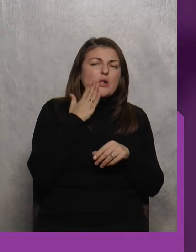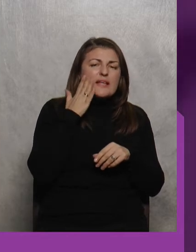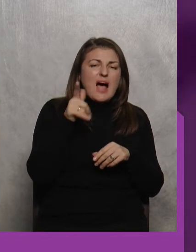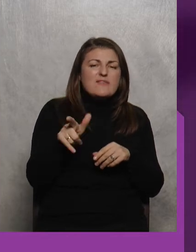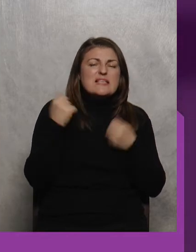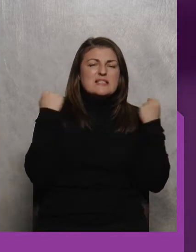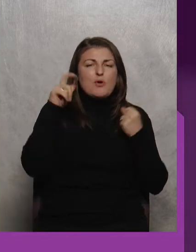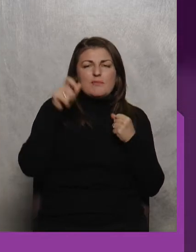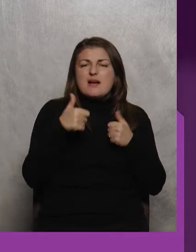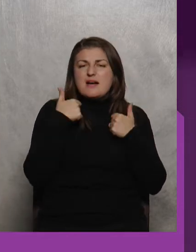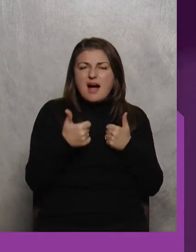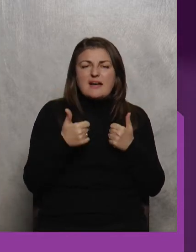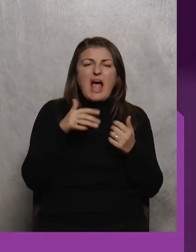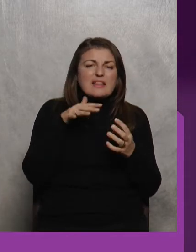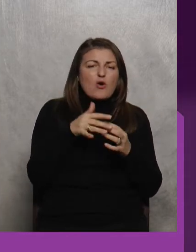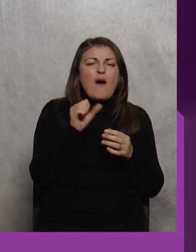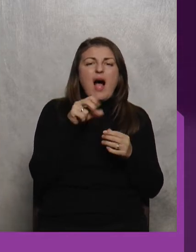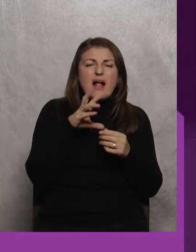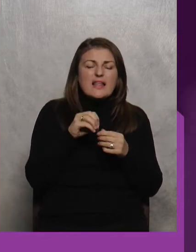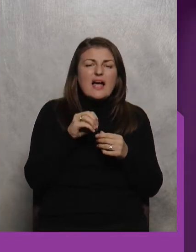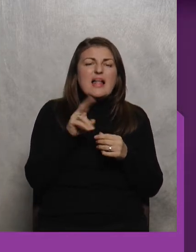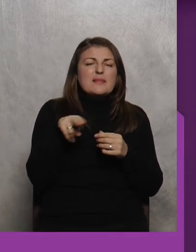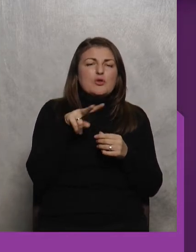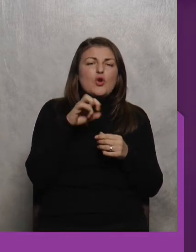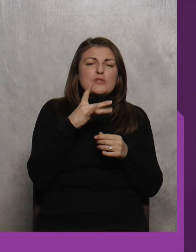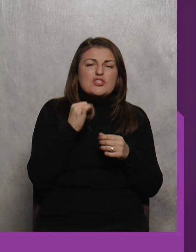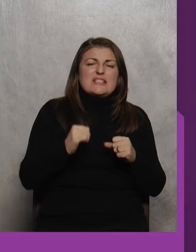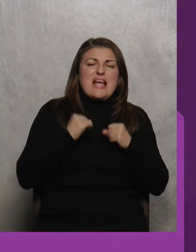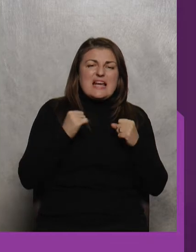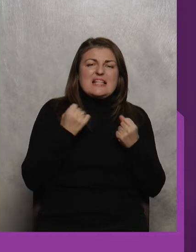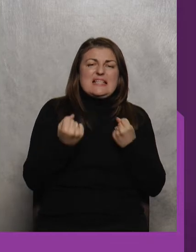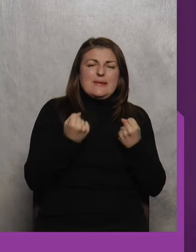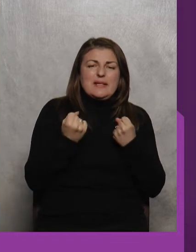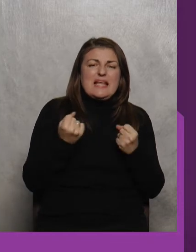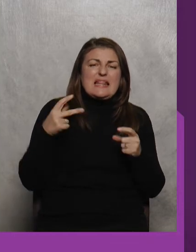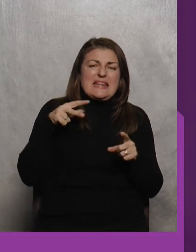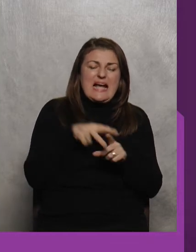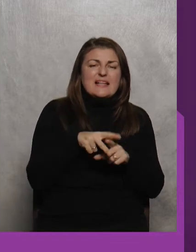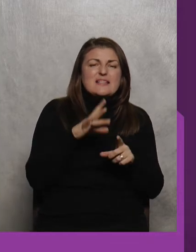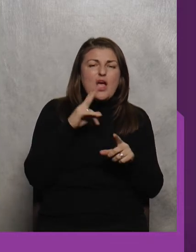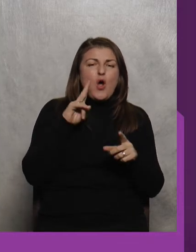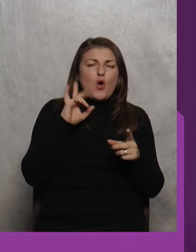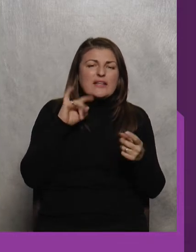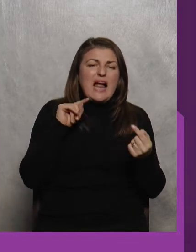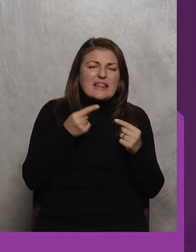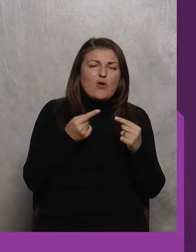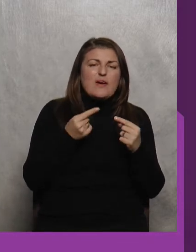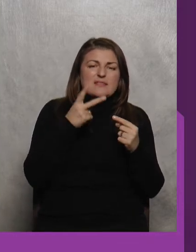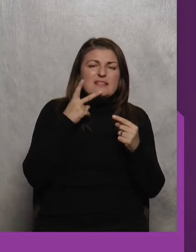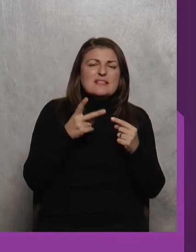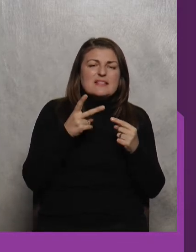молдавський спортсмен гарно атакував, але Дмитро Луцишин старається стримати натиск суперника і